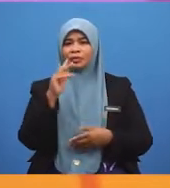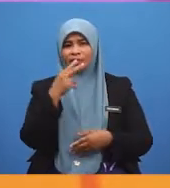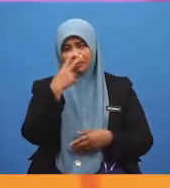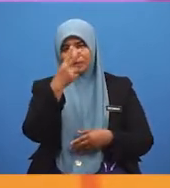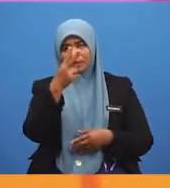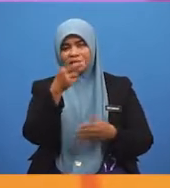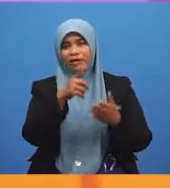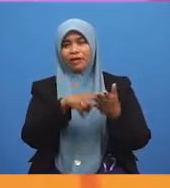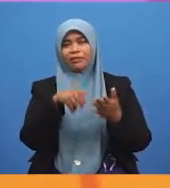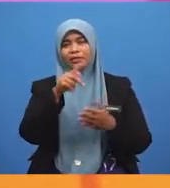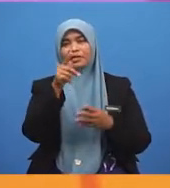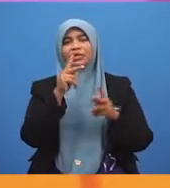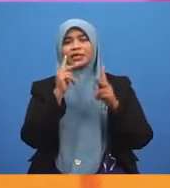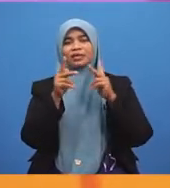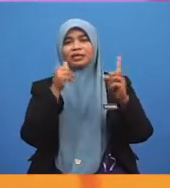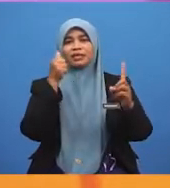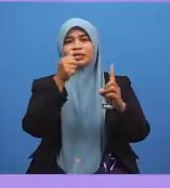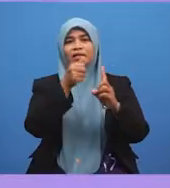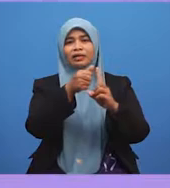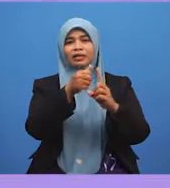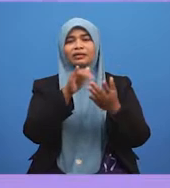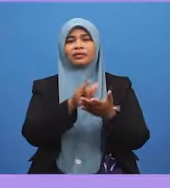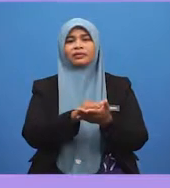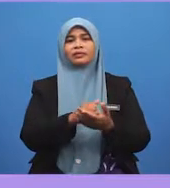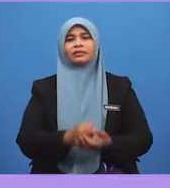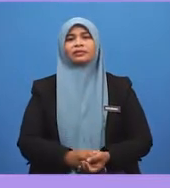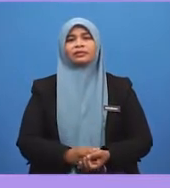kata arah yang Cikgu Red senaraikan.